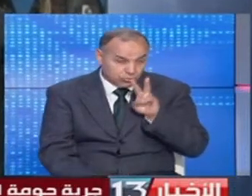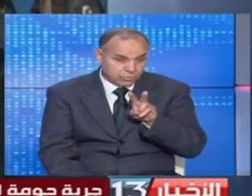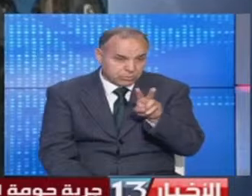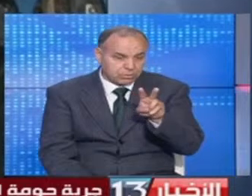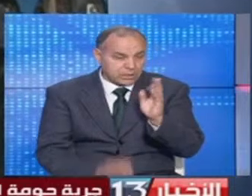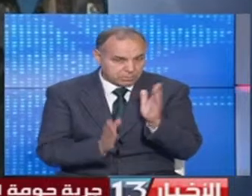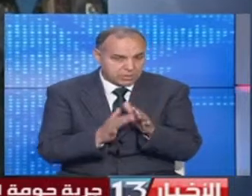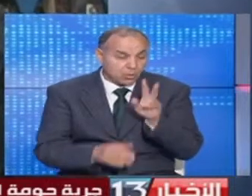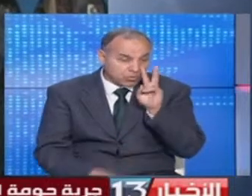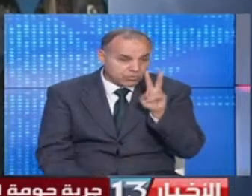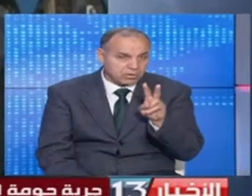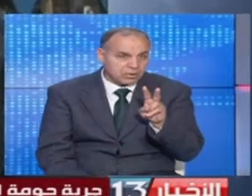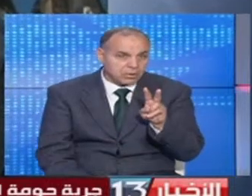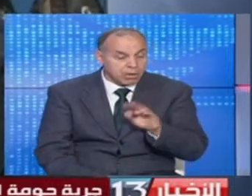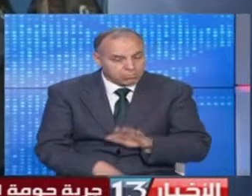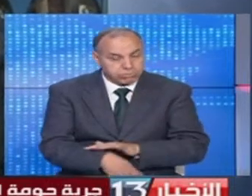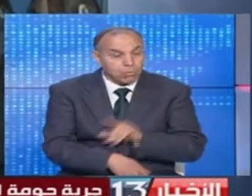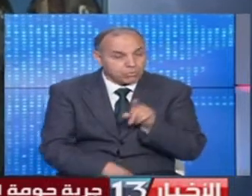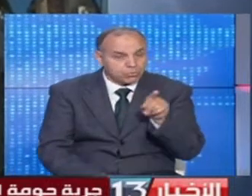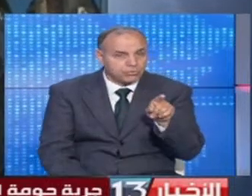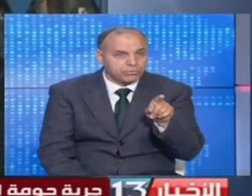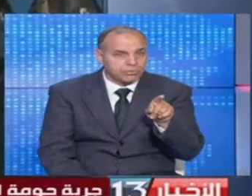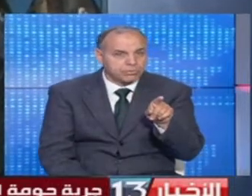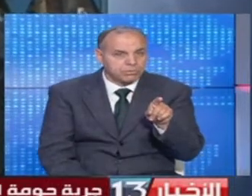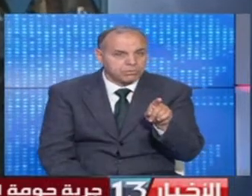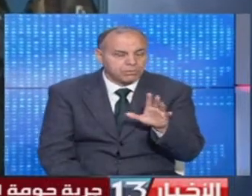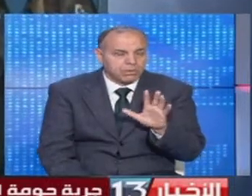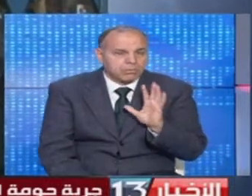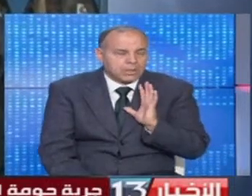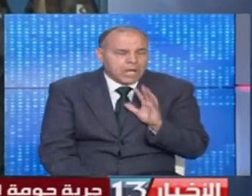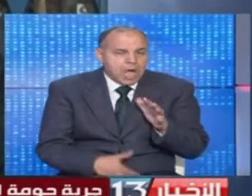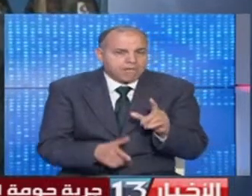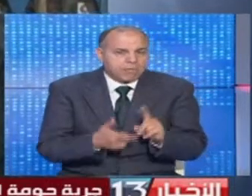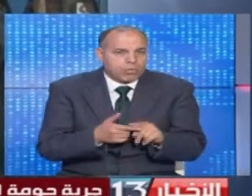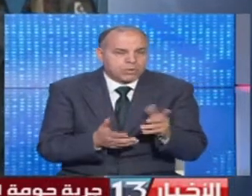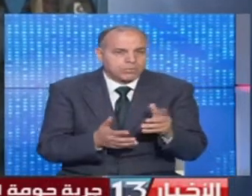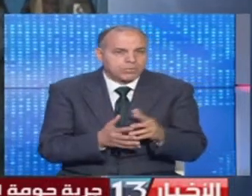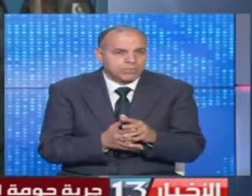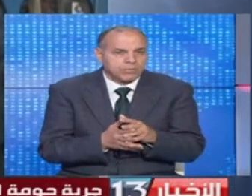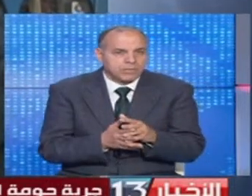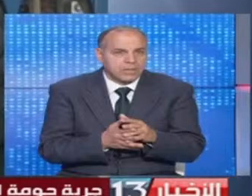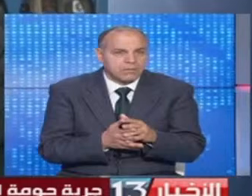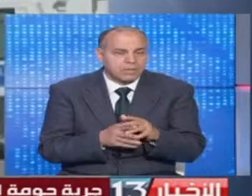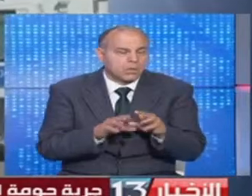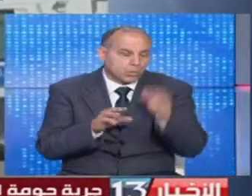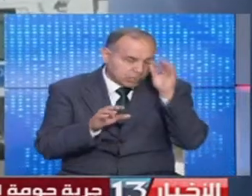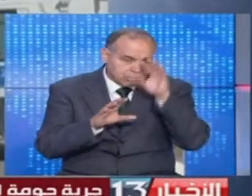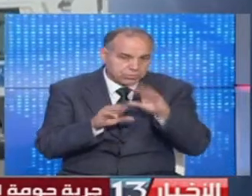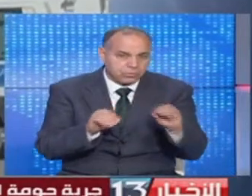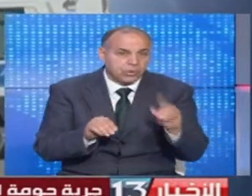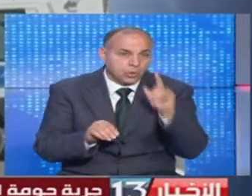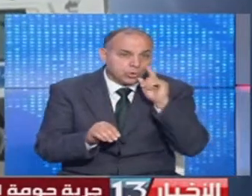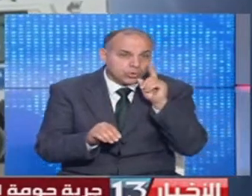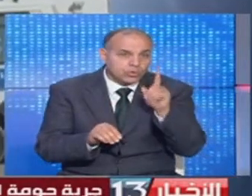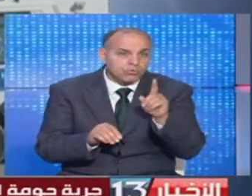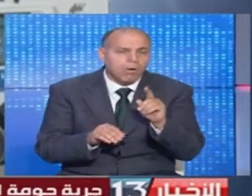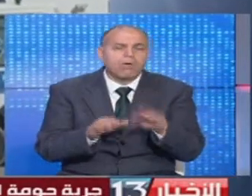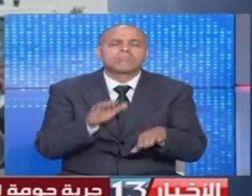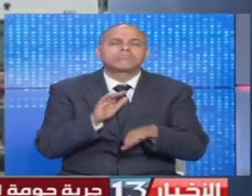وعندما يقول ماذا فيها تلك شويه يشوفوا